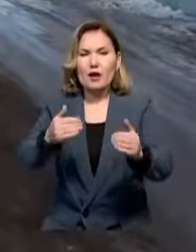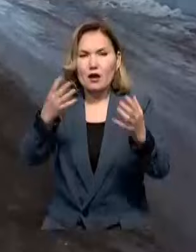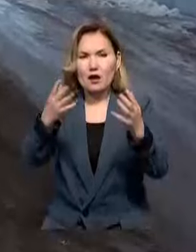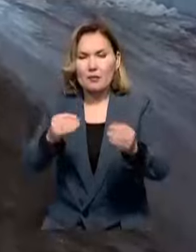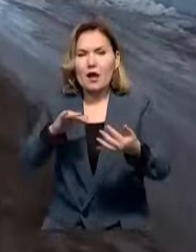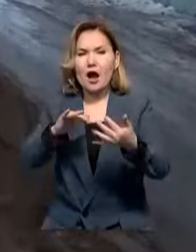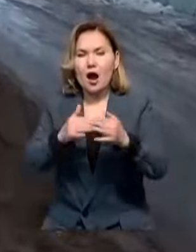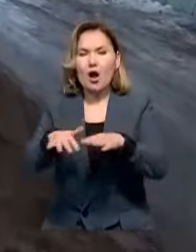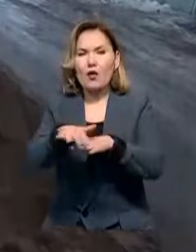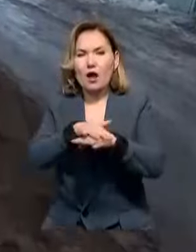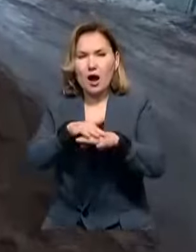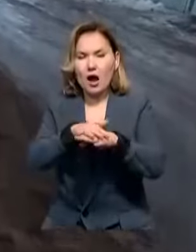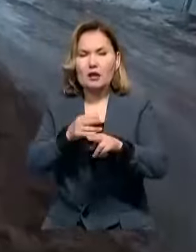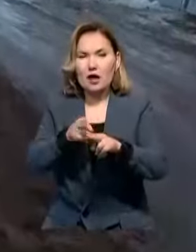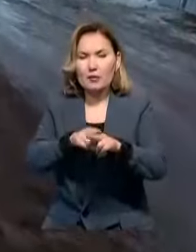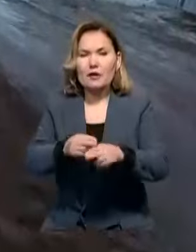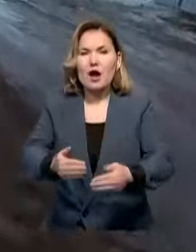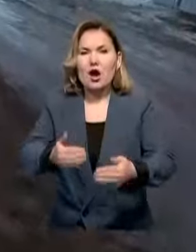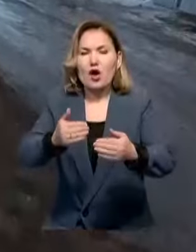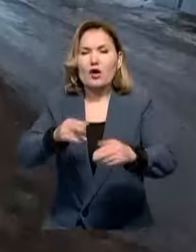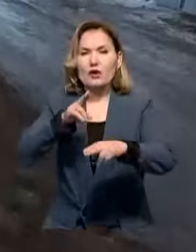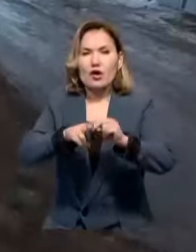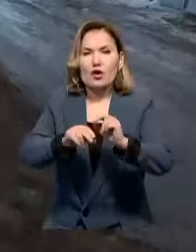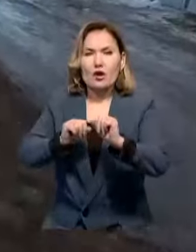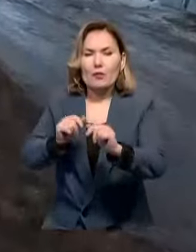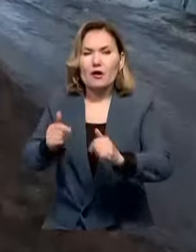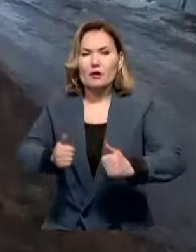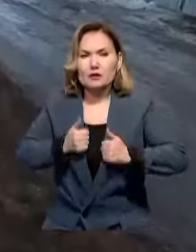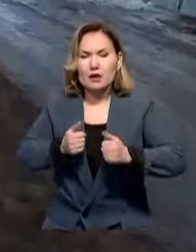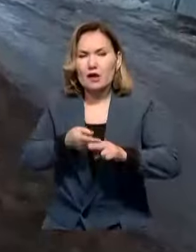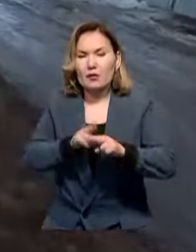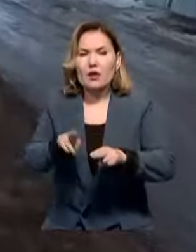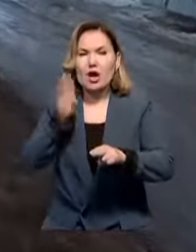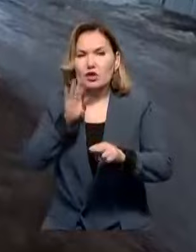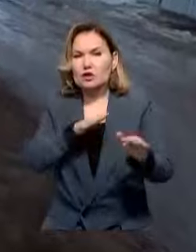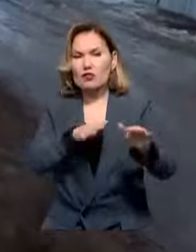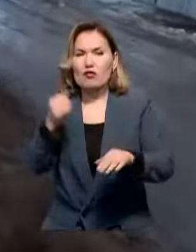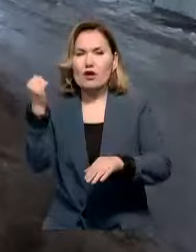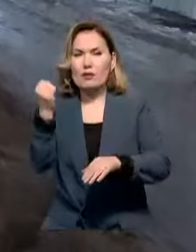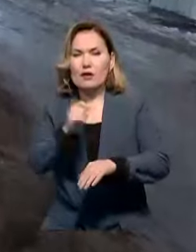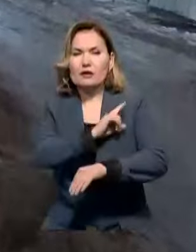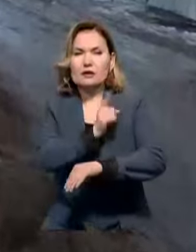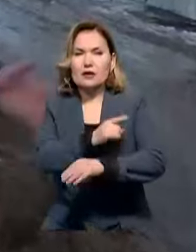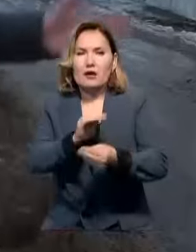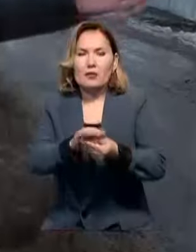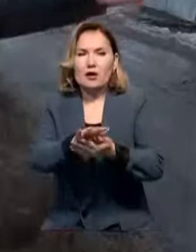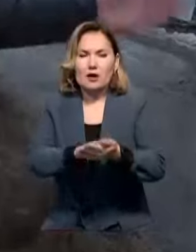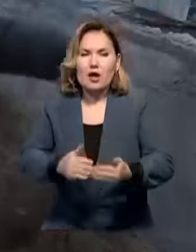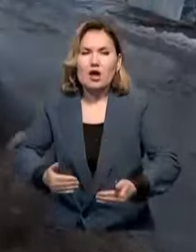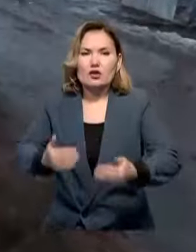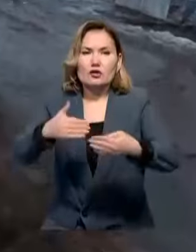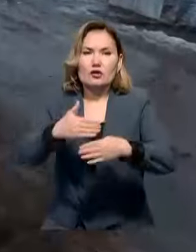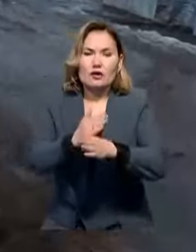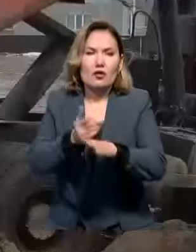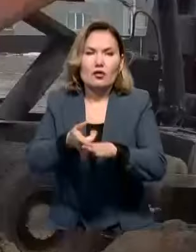ауыл жұрты жабылып, осының жиегін құм сазбен бітеп жатыр. Бірақ су тасқын тоқтамаса, бұна арнасын асып,